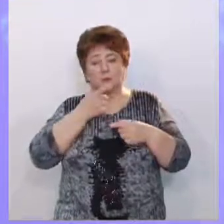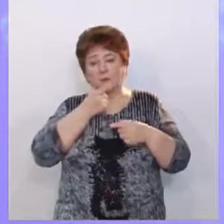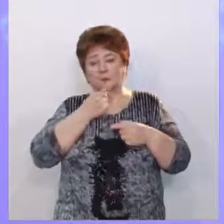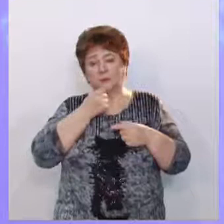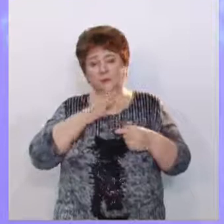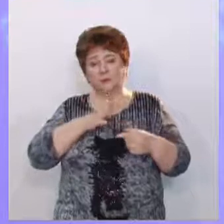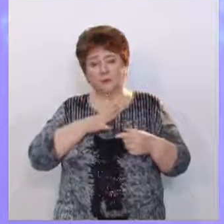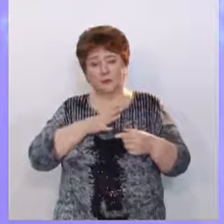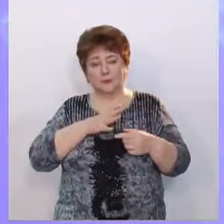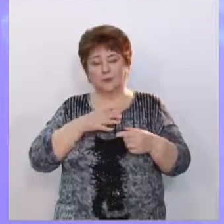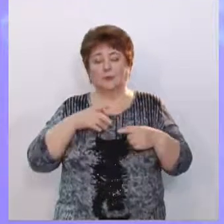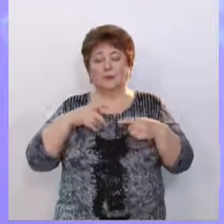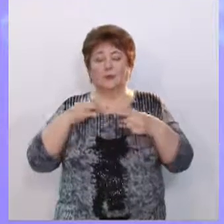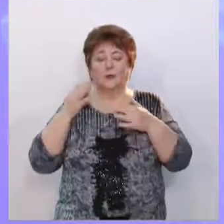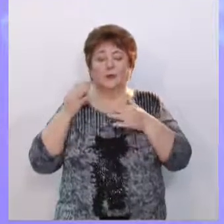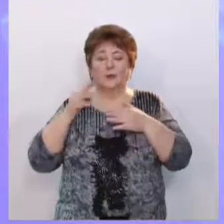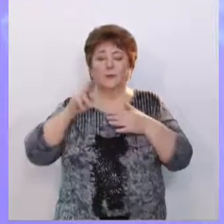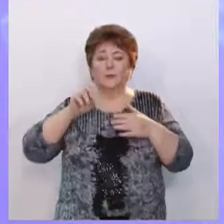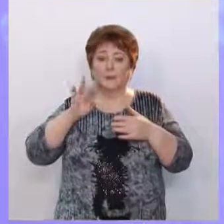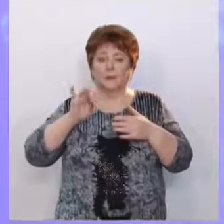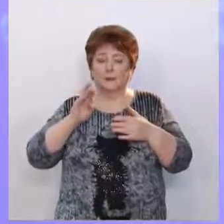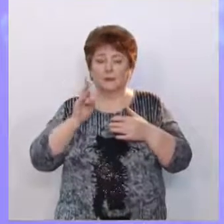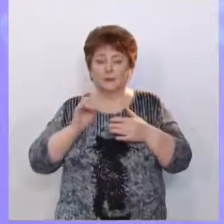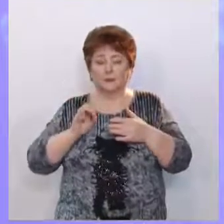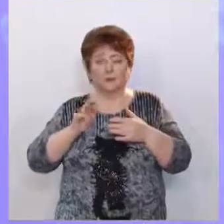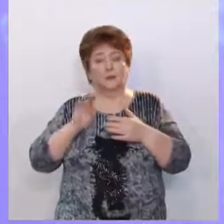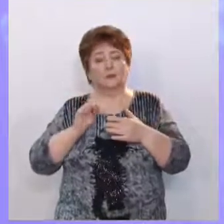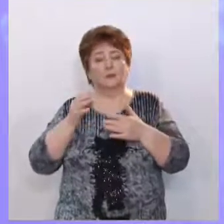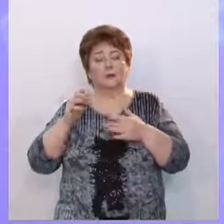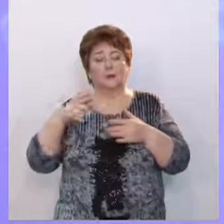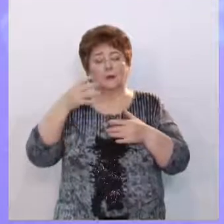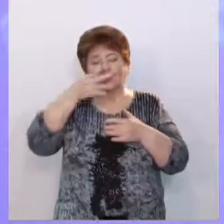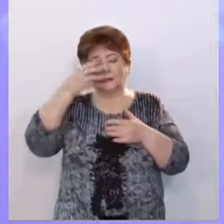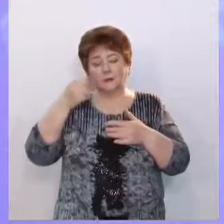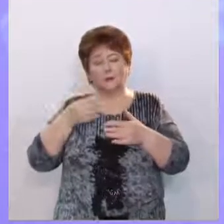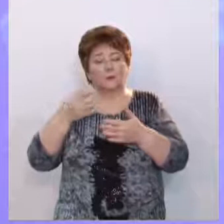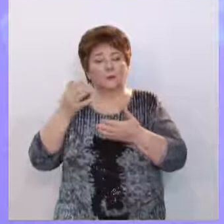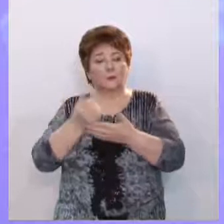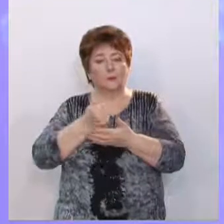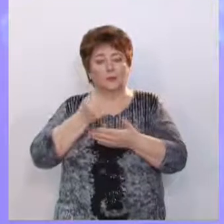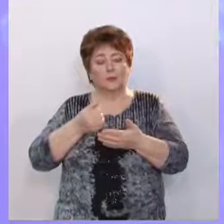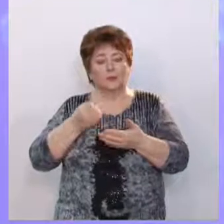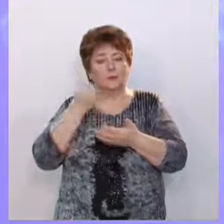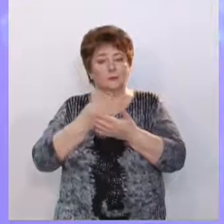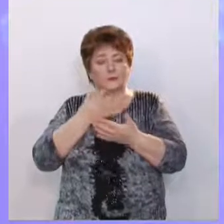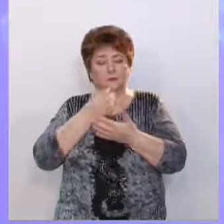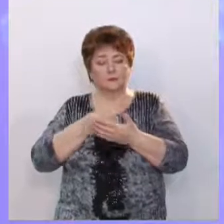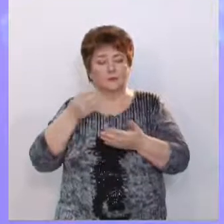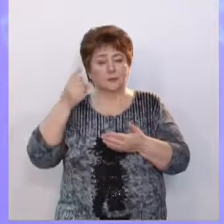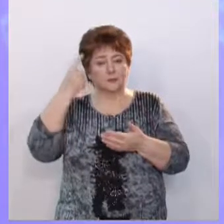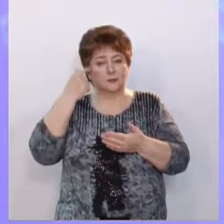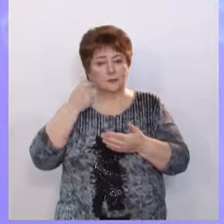красивой стала. Прилагательное не забудь употребить. Оцените свои достижения на